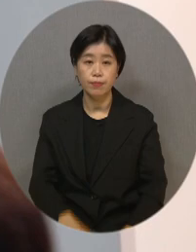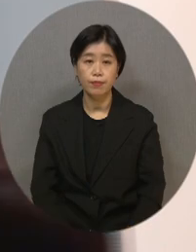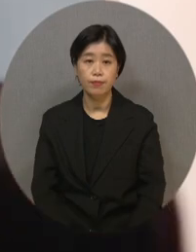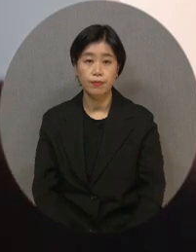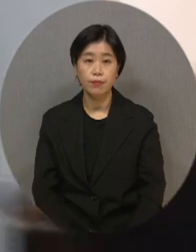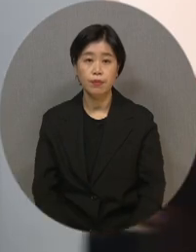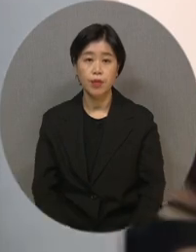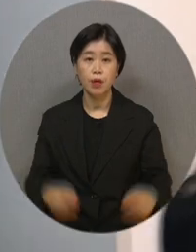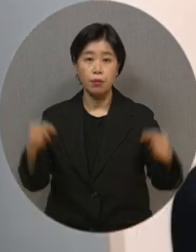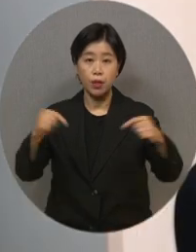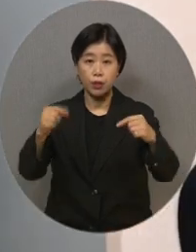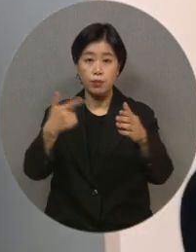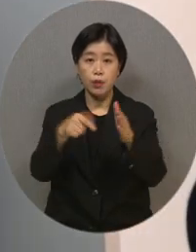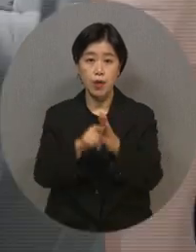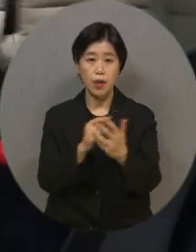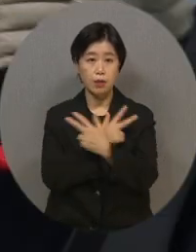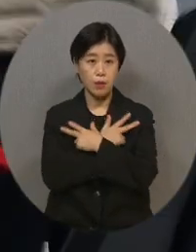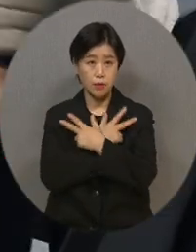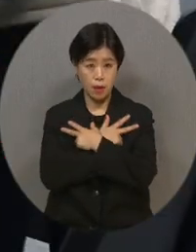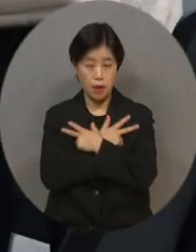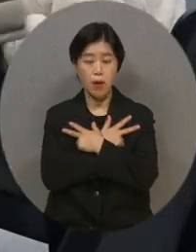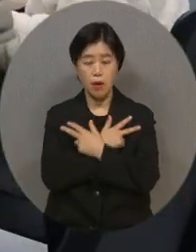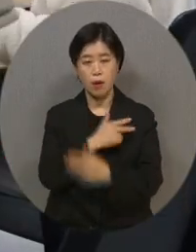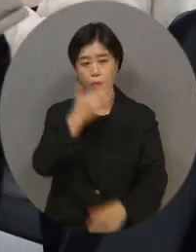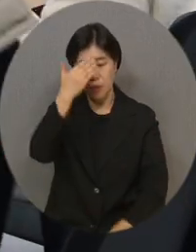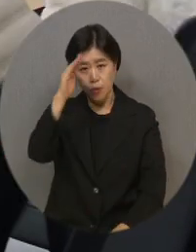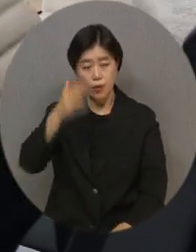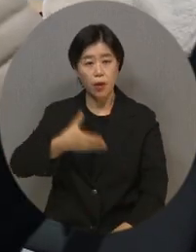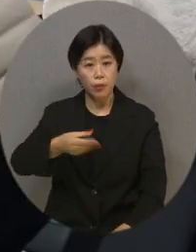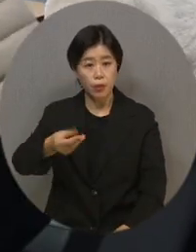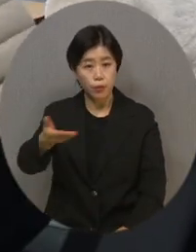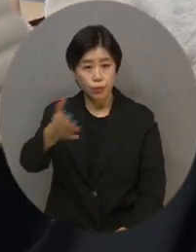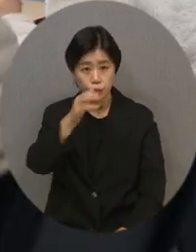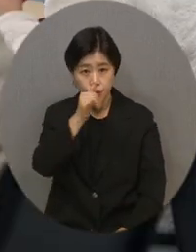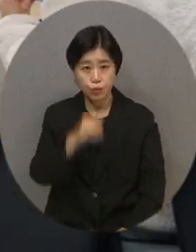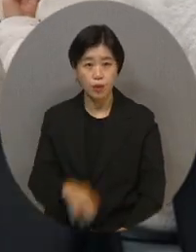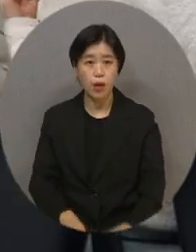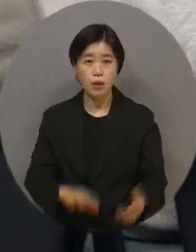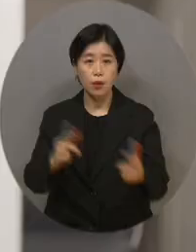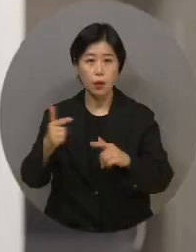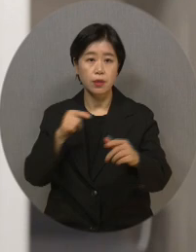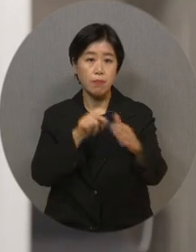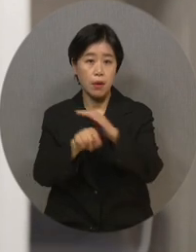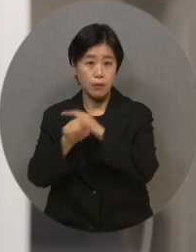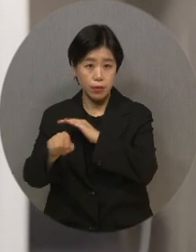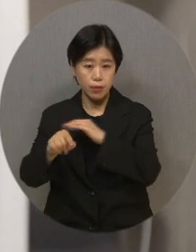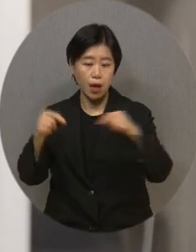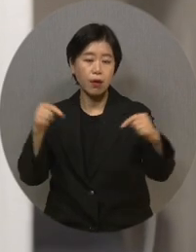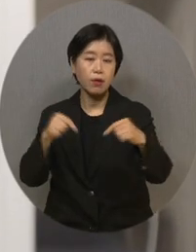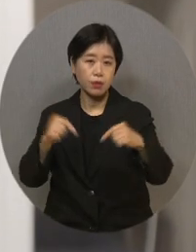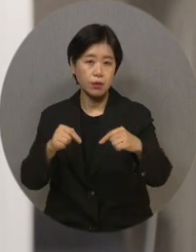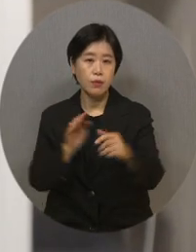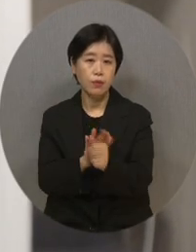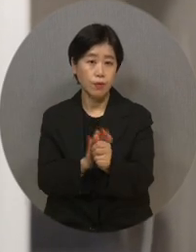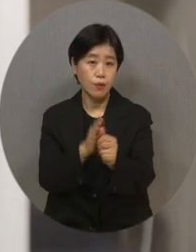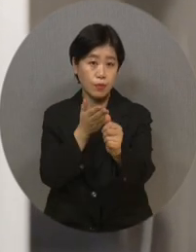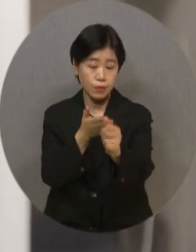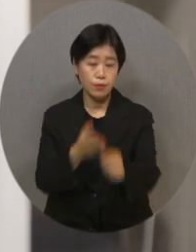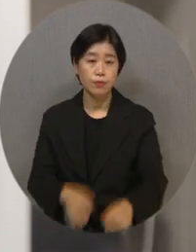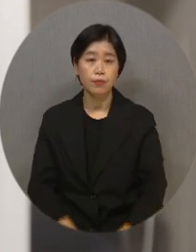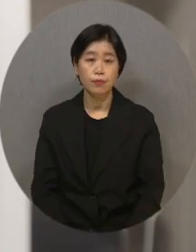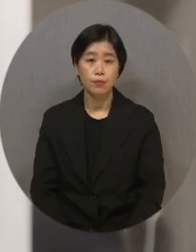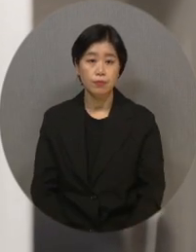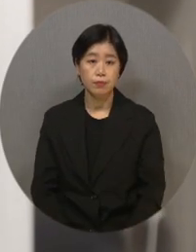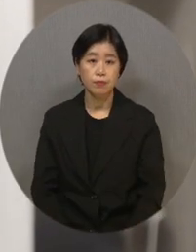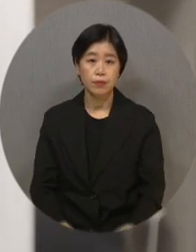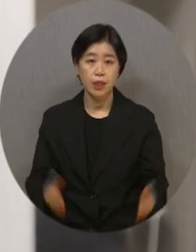센터는 면접용 정장 무료되어 청년 소상공인 맞춤형 방문 컨설팅 등 다양한 지원 사업을 운영해 지역